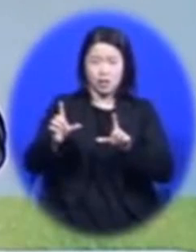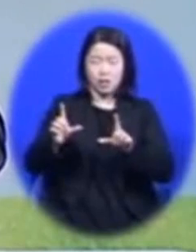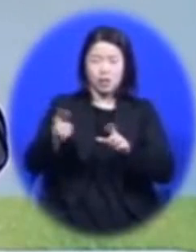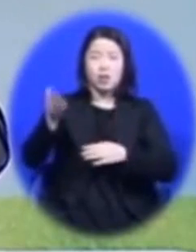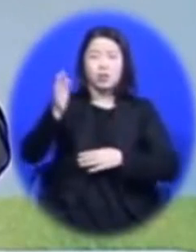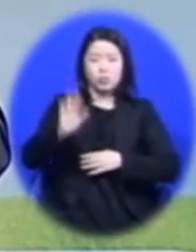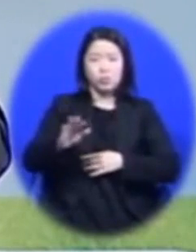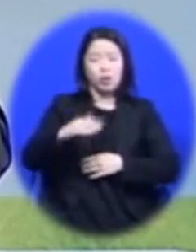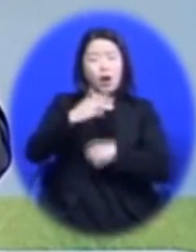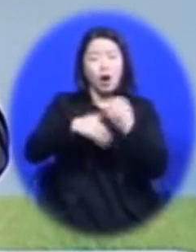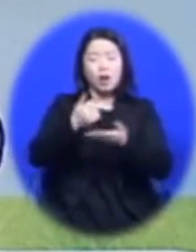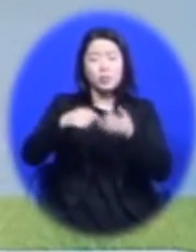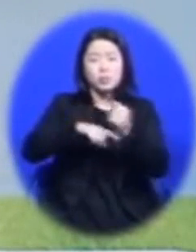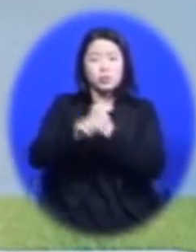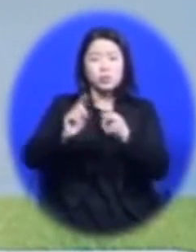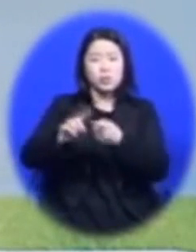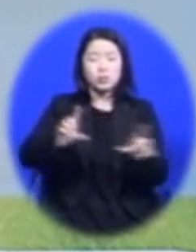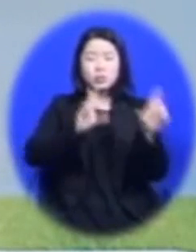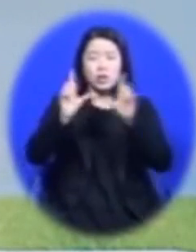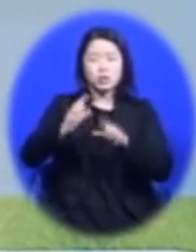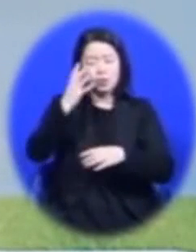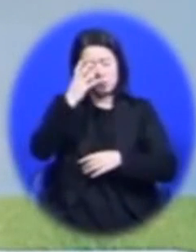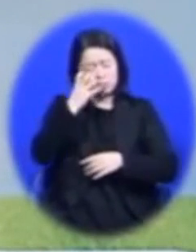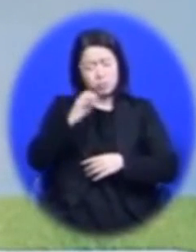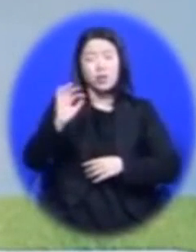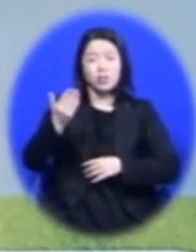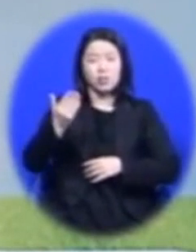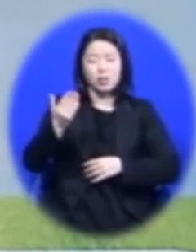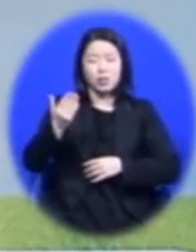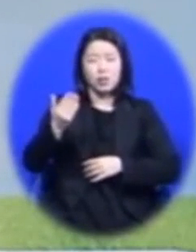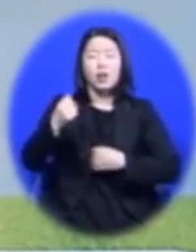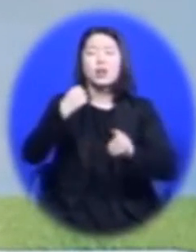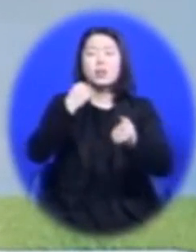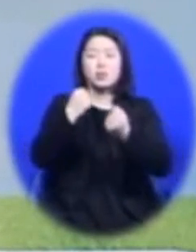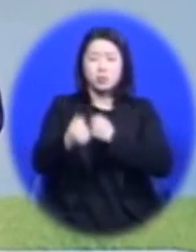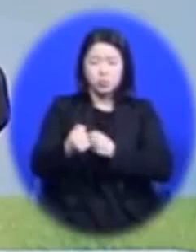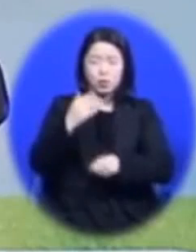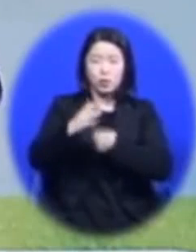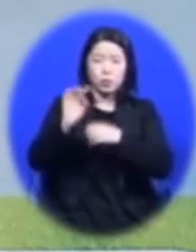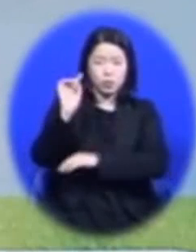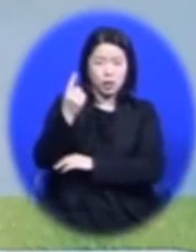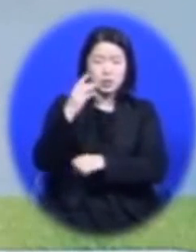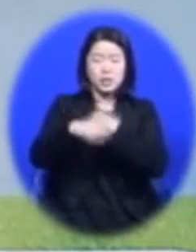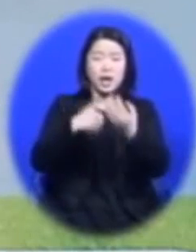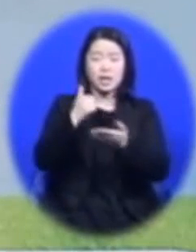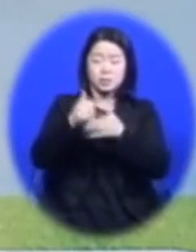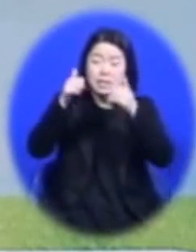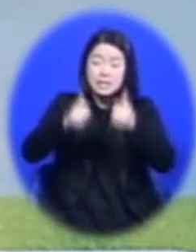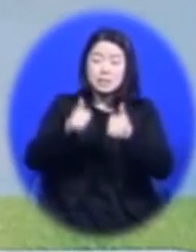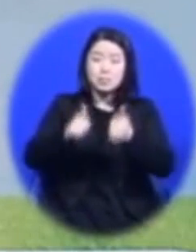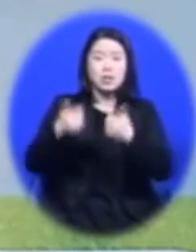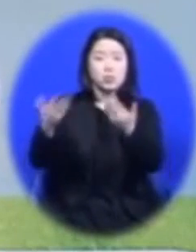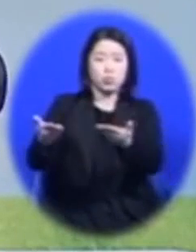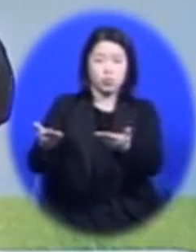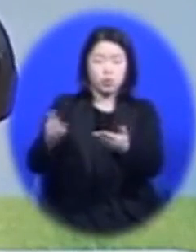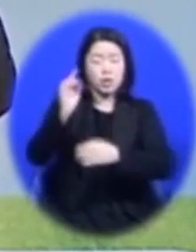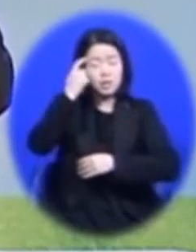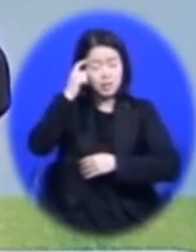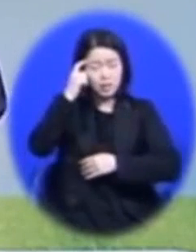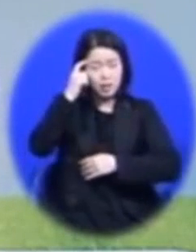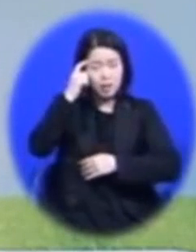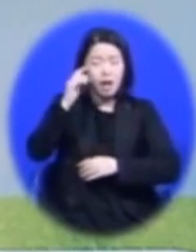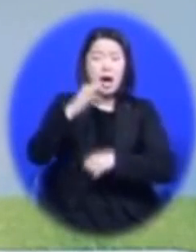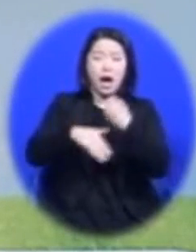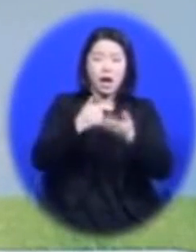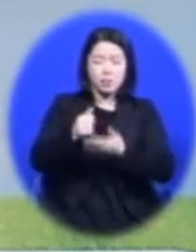지금 비참해졌어요. 그런데도 다윗은 하나님이 심판하실 것이다, 하나님이